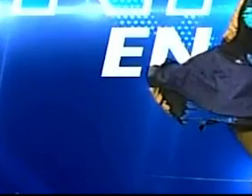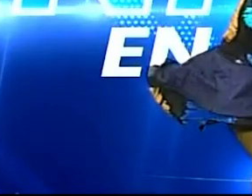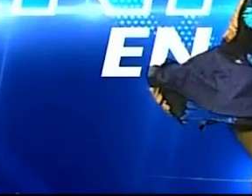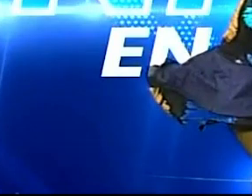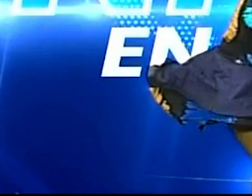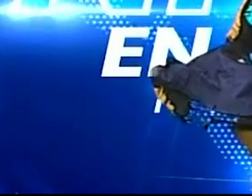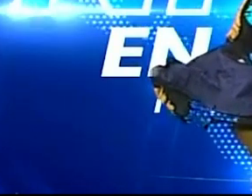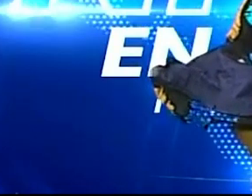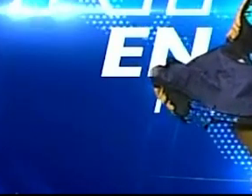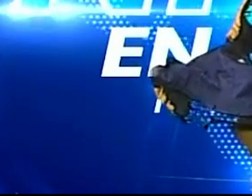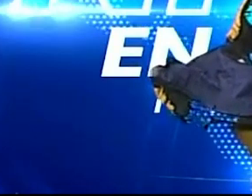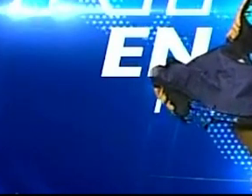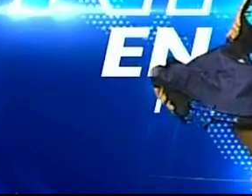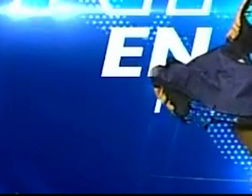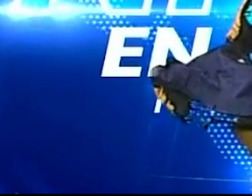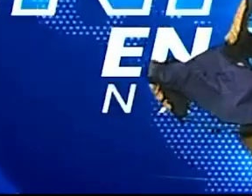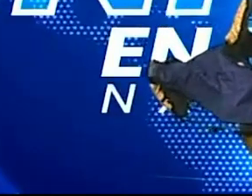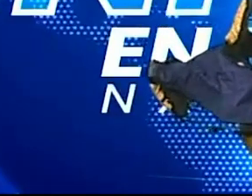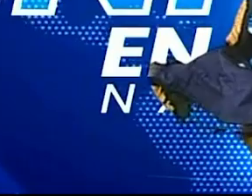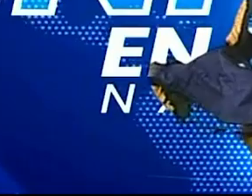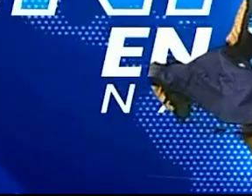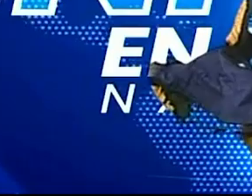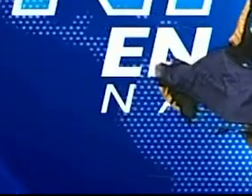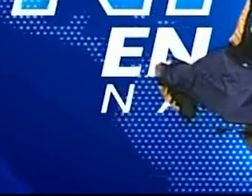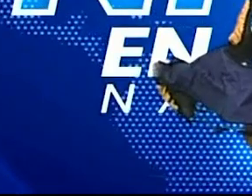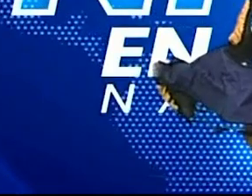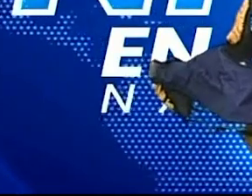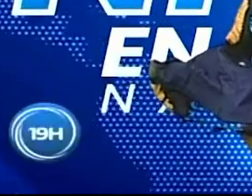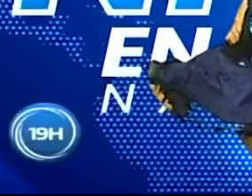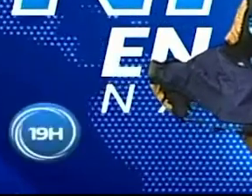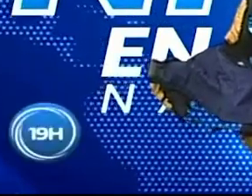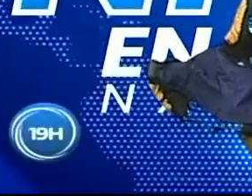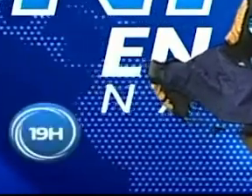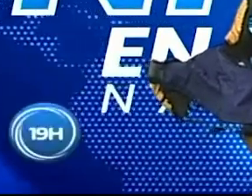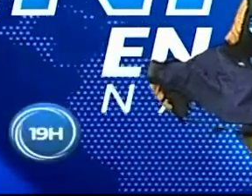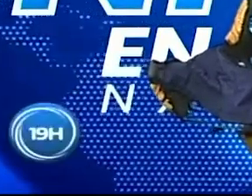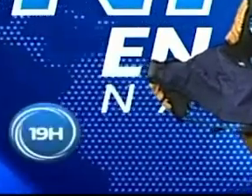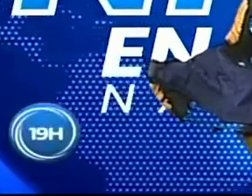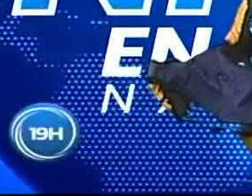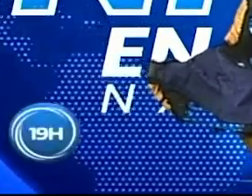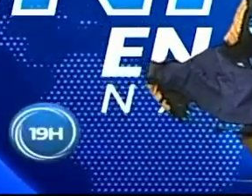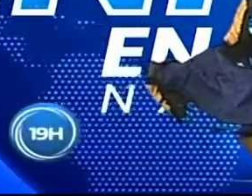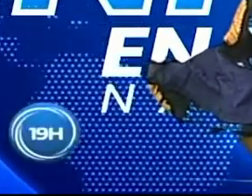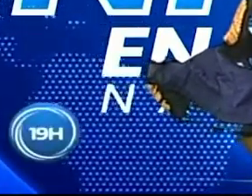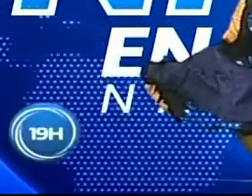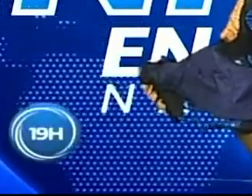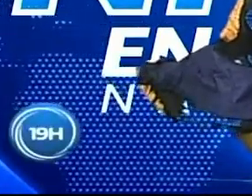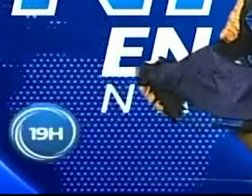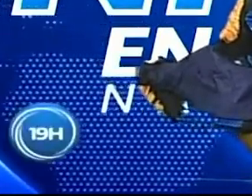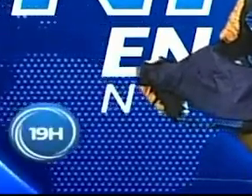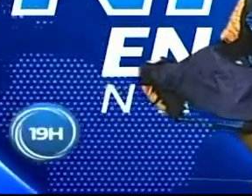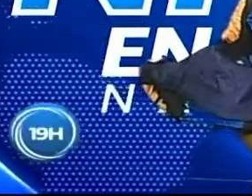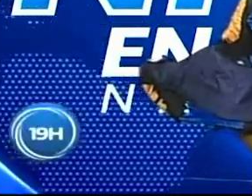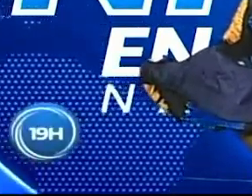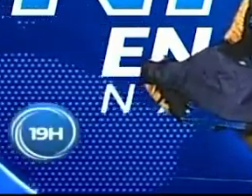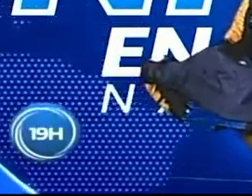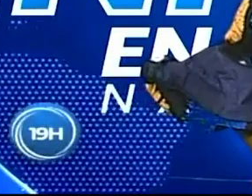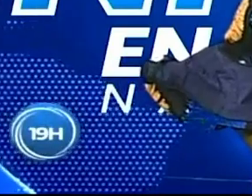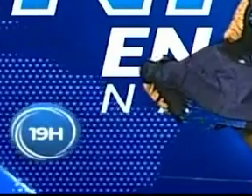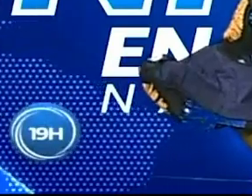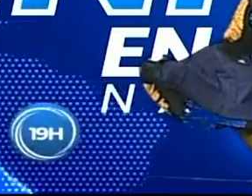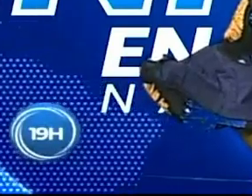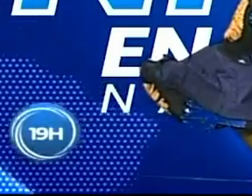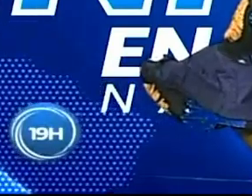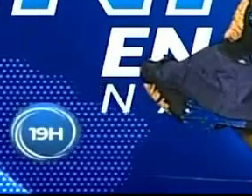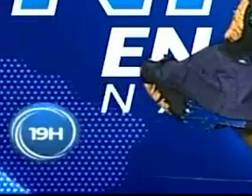date ultérieure. Une confirmation du nonce apostolique que vous allez suivre dans ce journal.